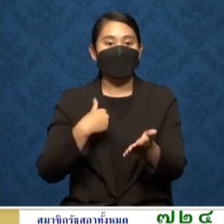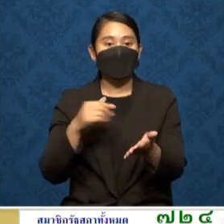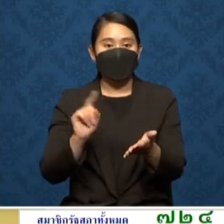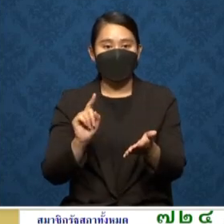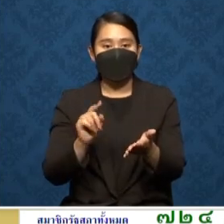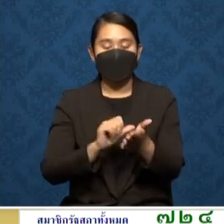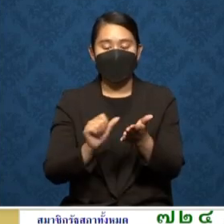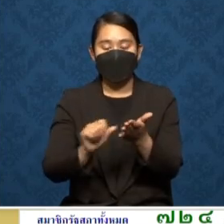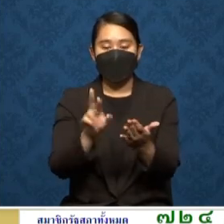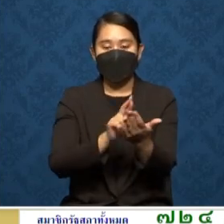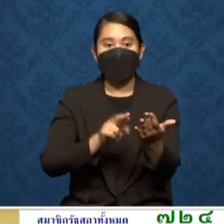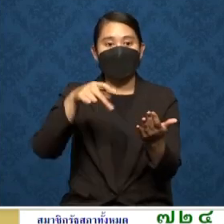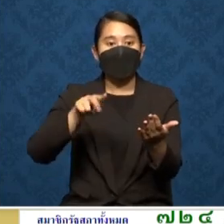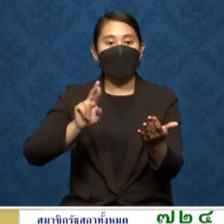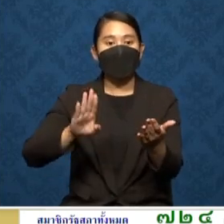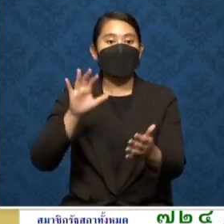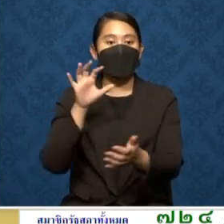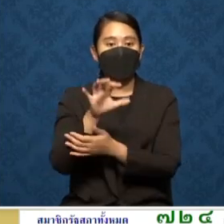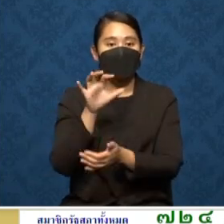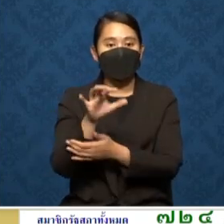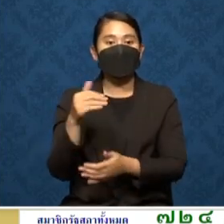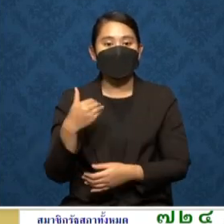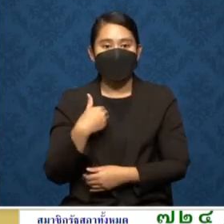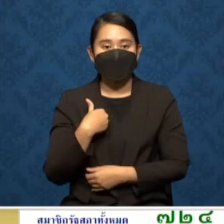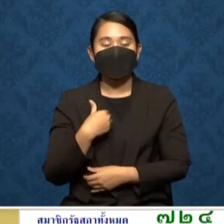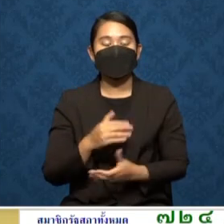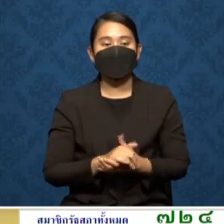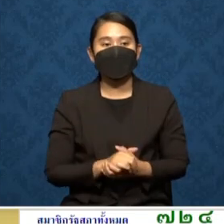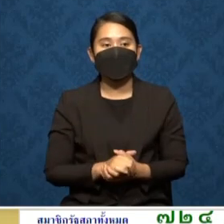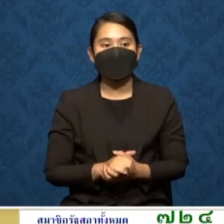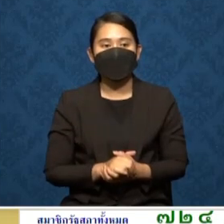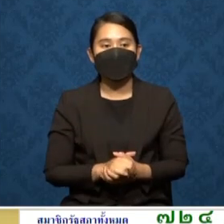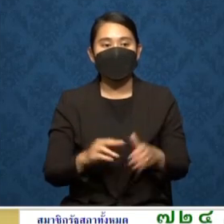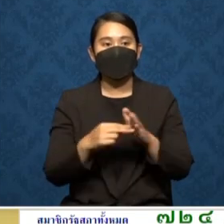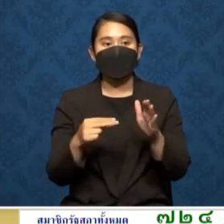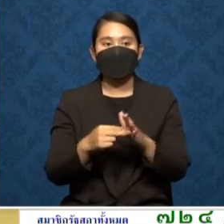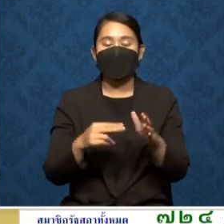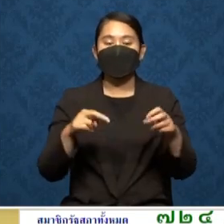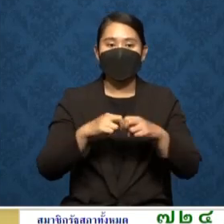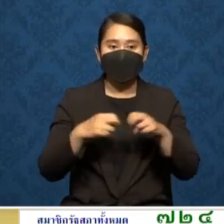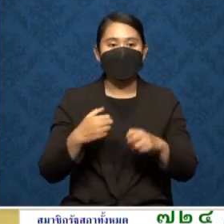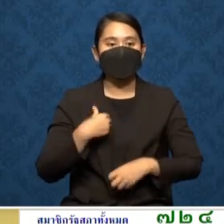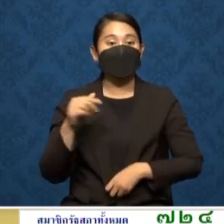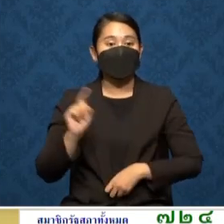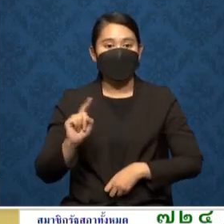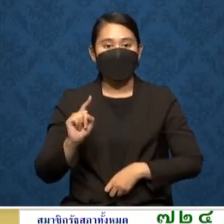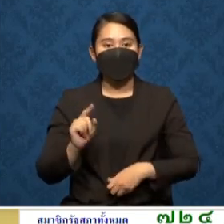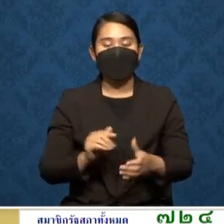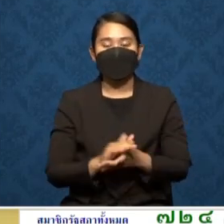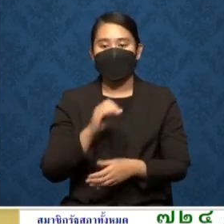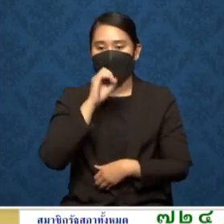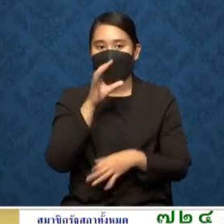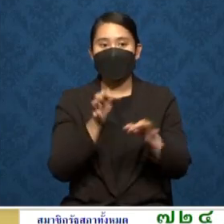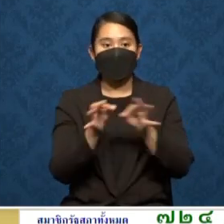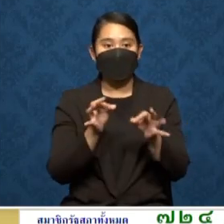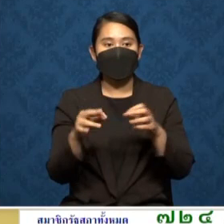พื่อให้ร่างพระราชบัญญัติฉบับนี้ใช้บังคับกับหน่วยงานทั้งหลายจะมีความขัดข้องหรือไม่ขอกราบเรียนว่ารัฐบ